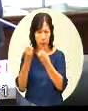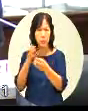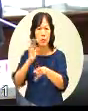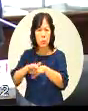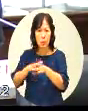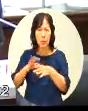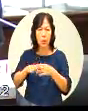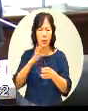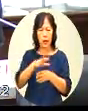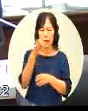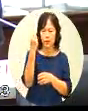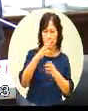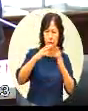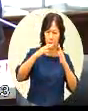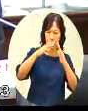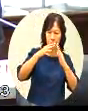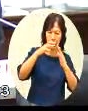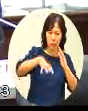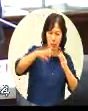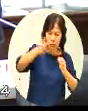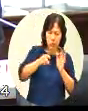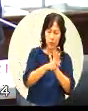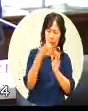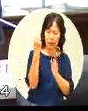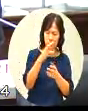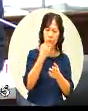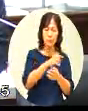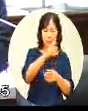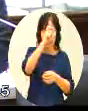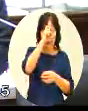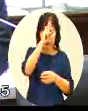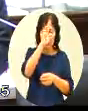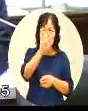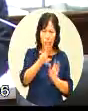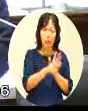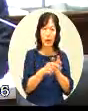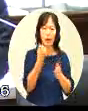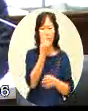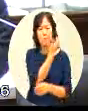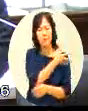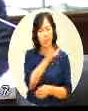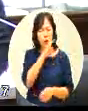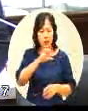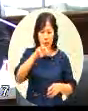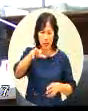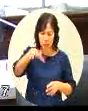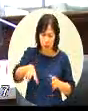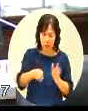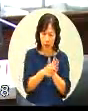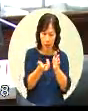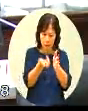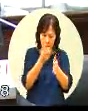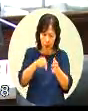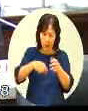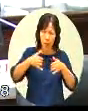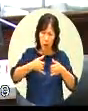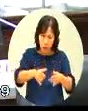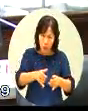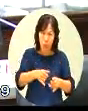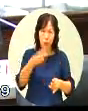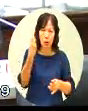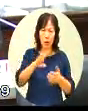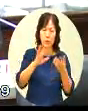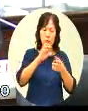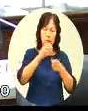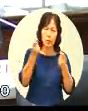新气象哦，我们觉得有期待。我们希望不管是不是在国际机场前面的中山路、沿海路这个地方，包括